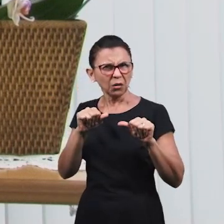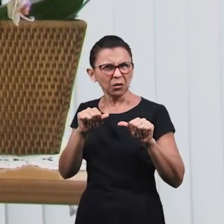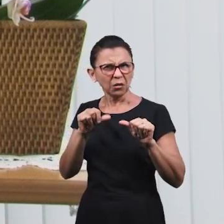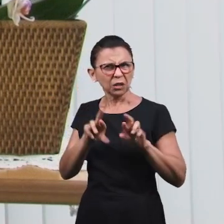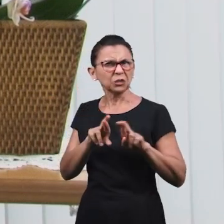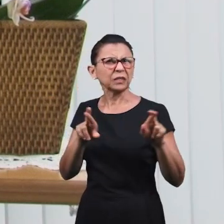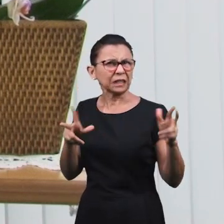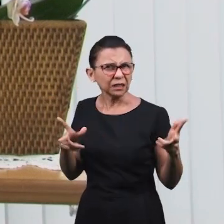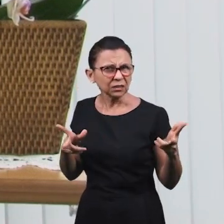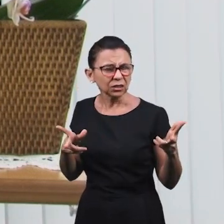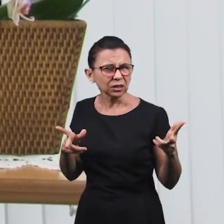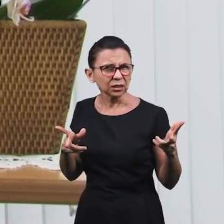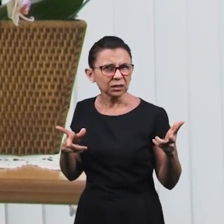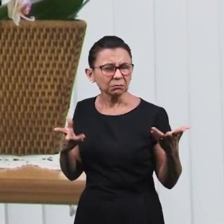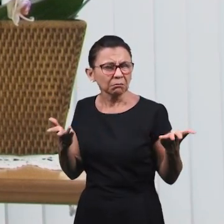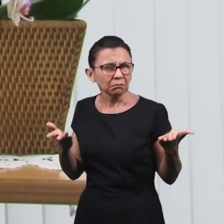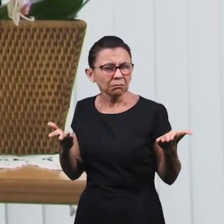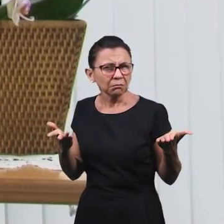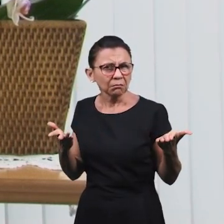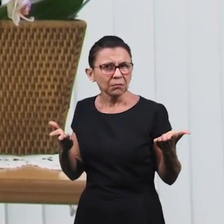c'est différent.